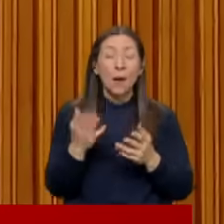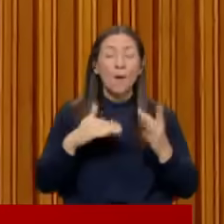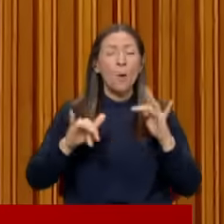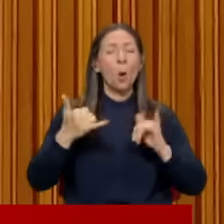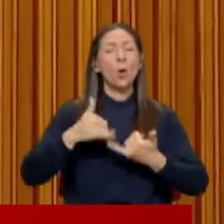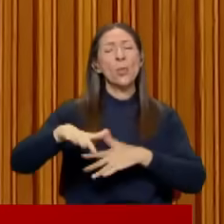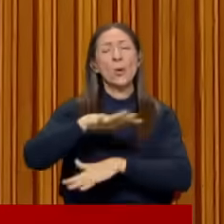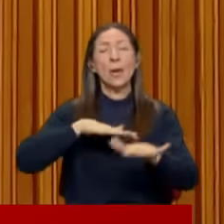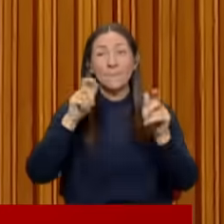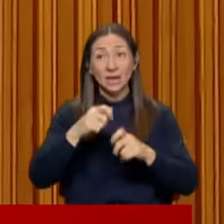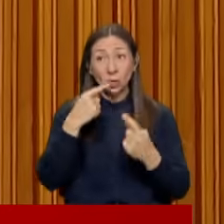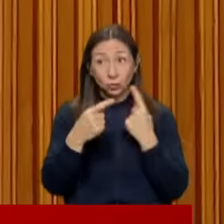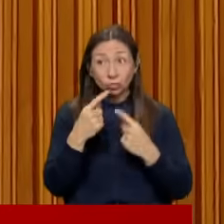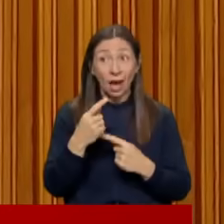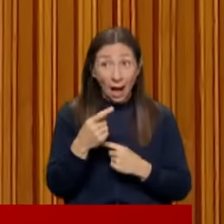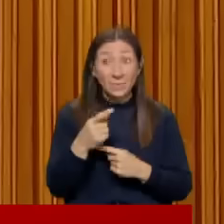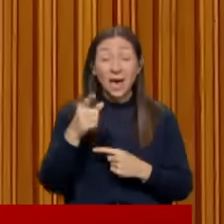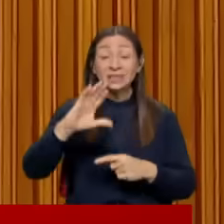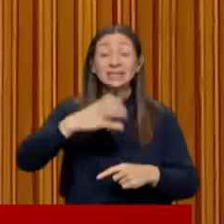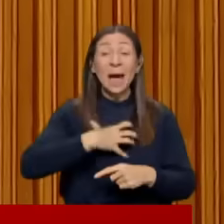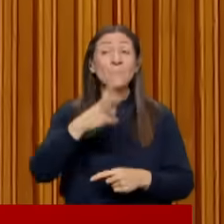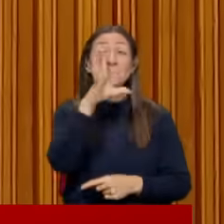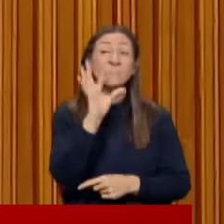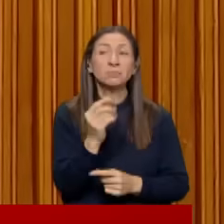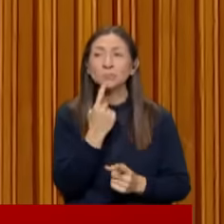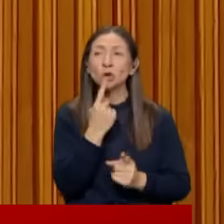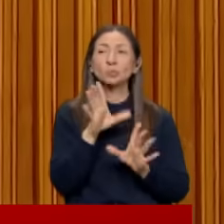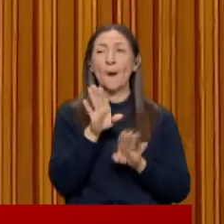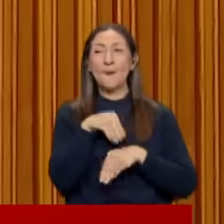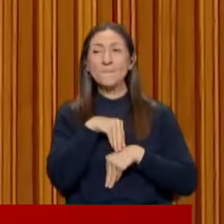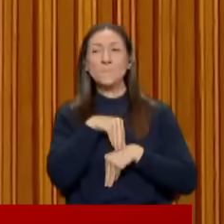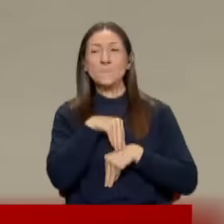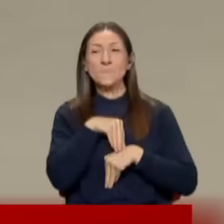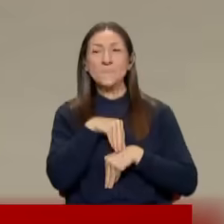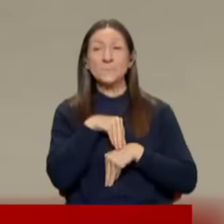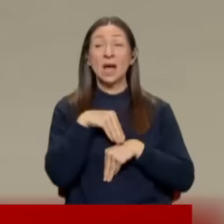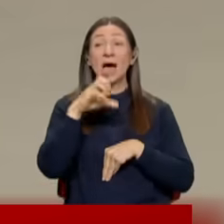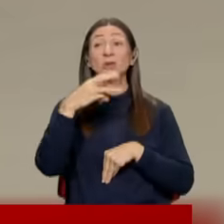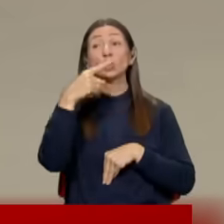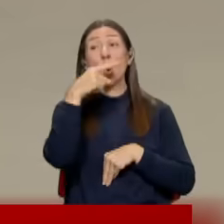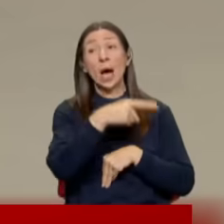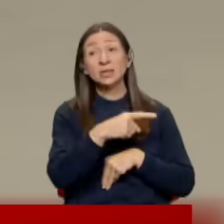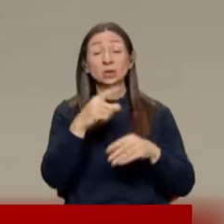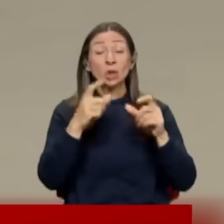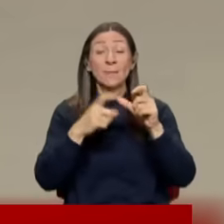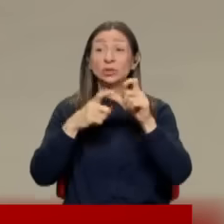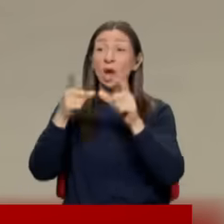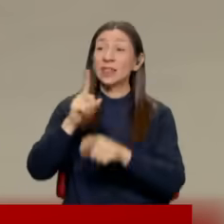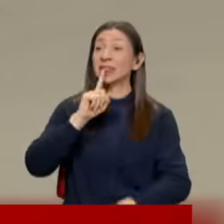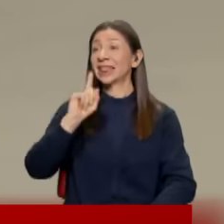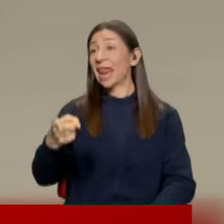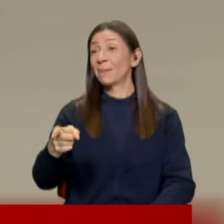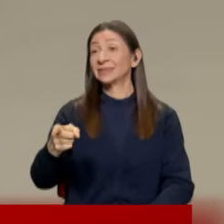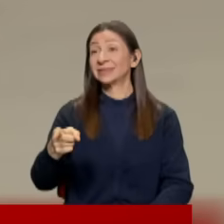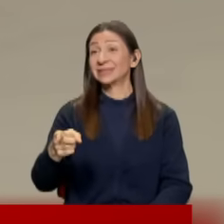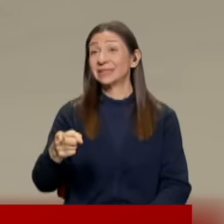Cambazlar konuşuluyor ama sirkin sahipleri nedense hiç konuşulmuyor. Erdoğan Süleyman Soylu'ya talimat